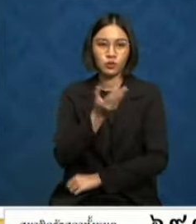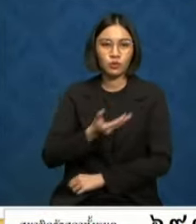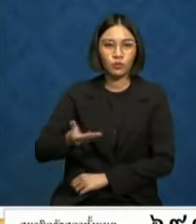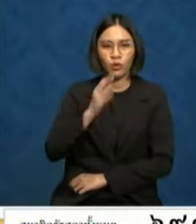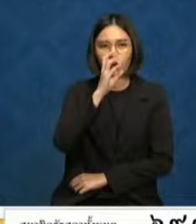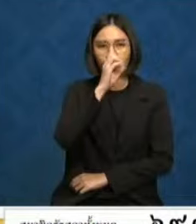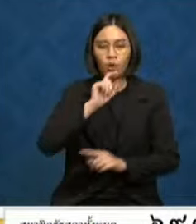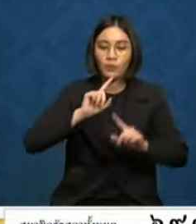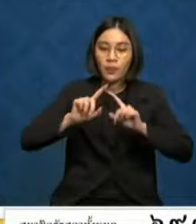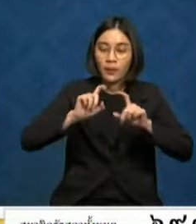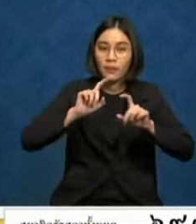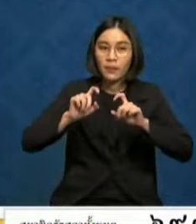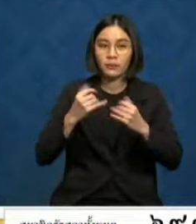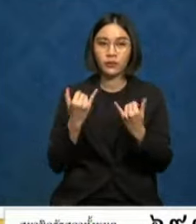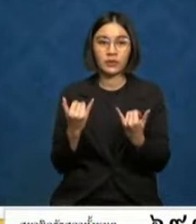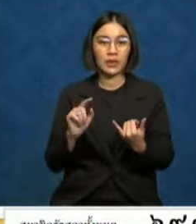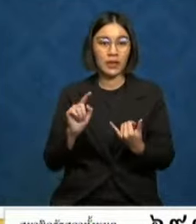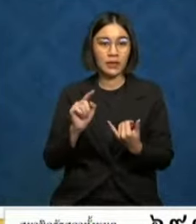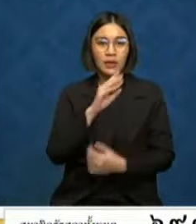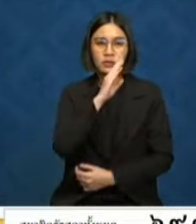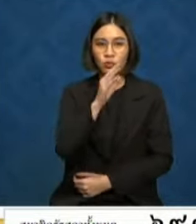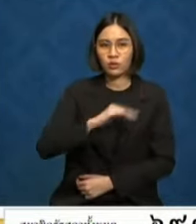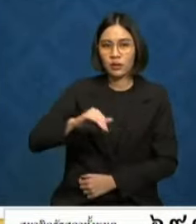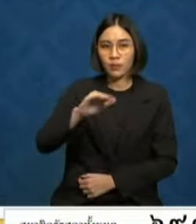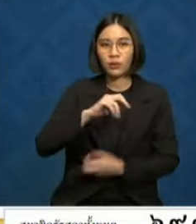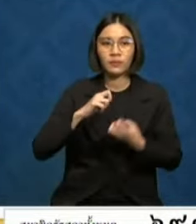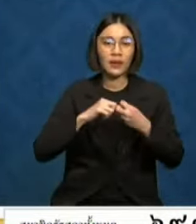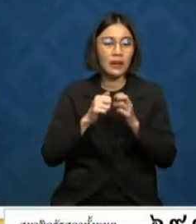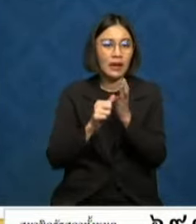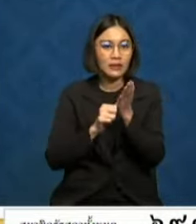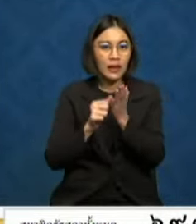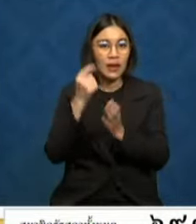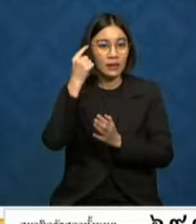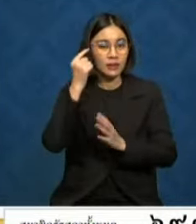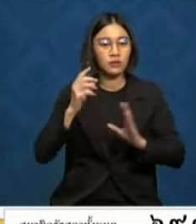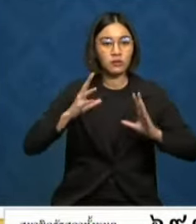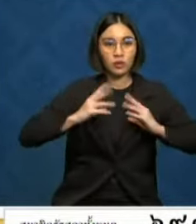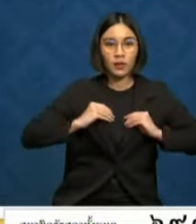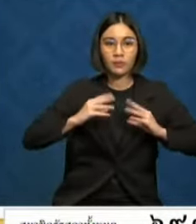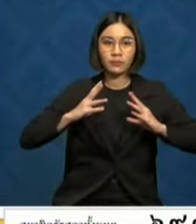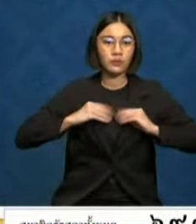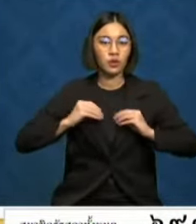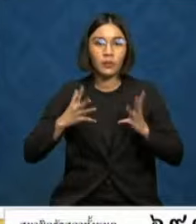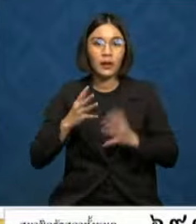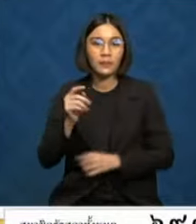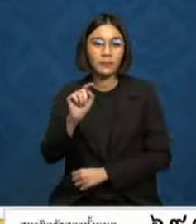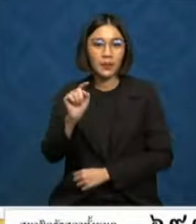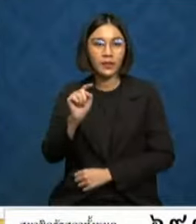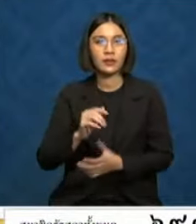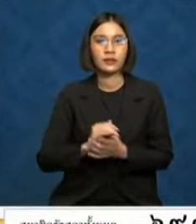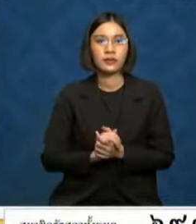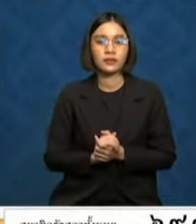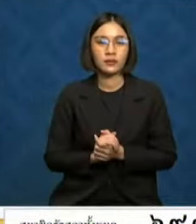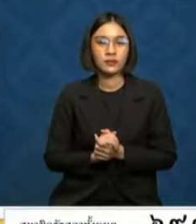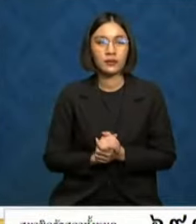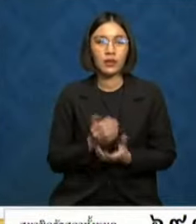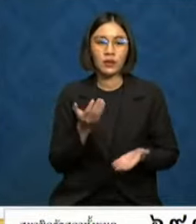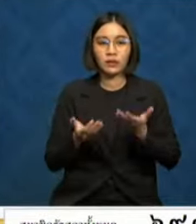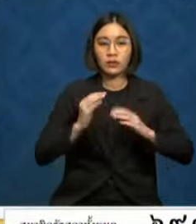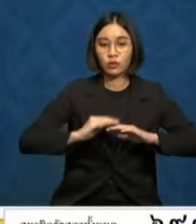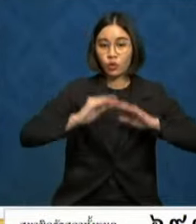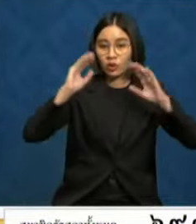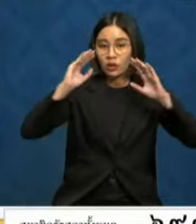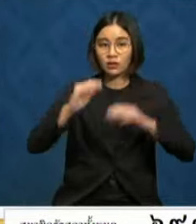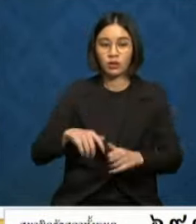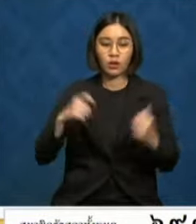องถามดูนะครับว่าถ้าท่านจะแก้จะเห็นด้วยหรือไม่เห็นด้วยอยากให้มีหรือให้ยกเลิกโท